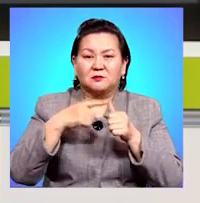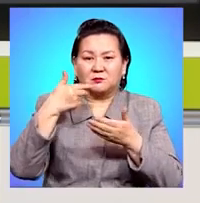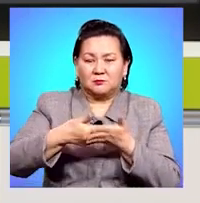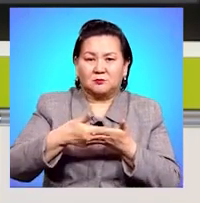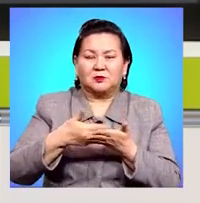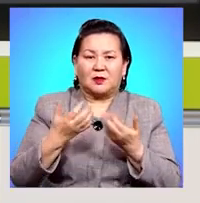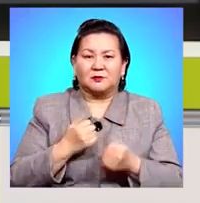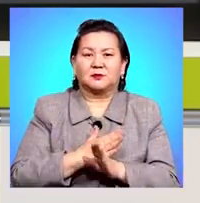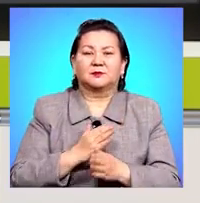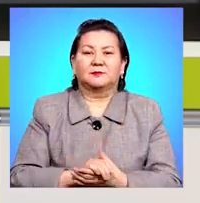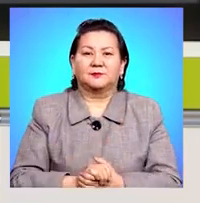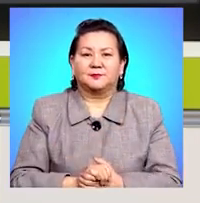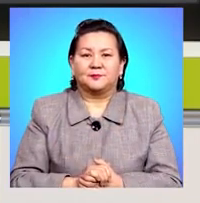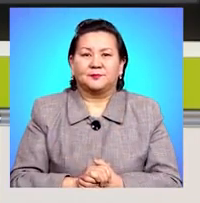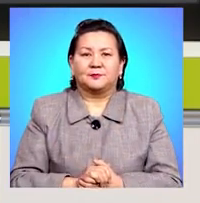авсан.